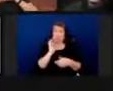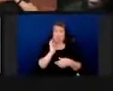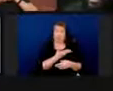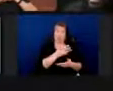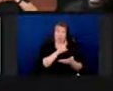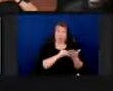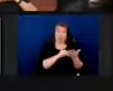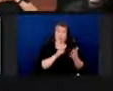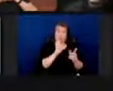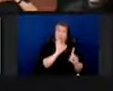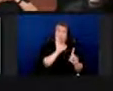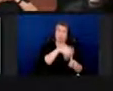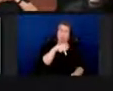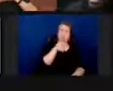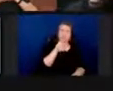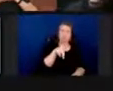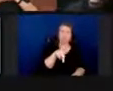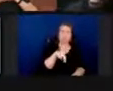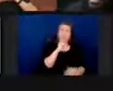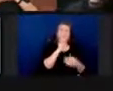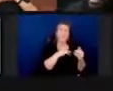Wanafunzi wanaingia katika RP